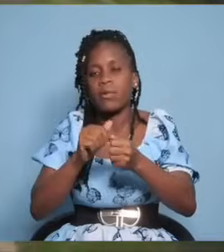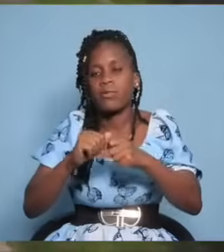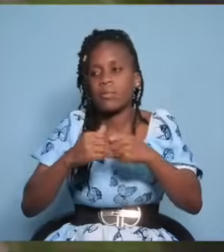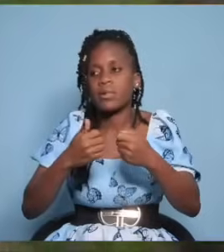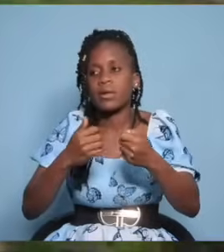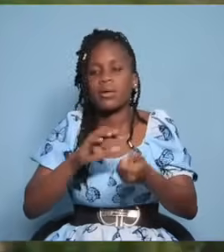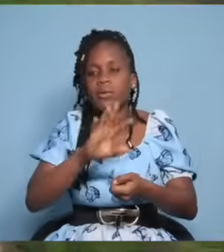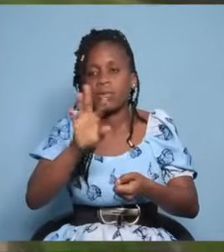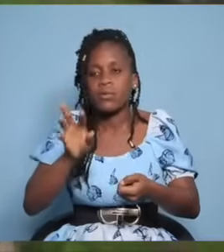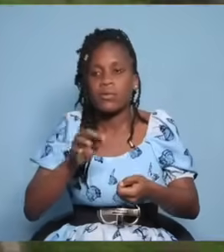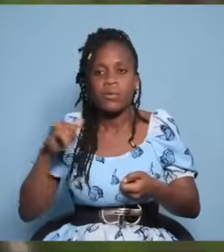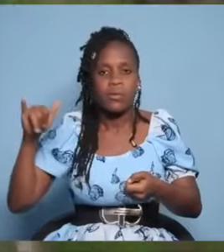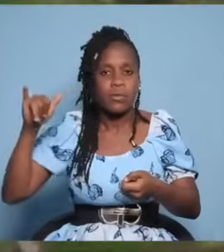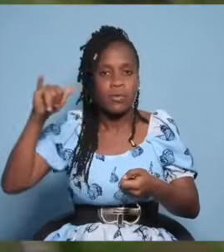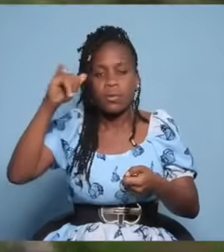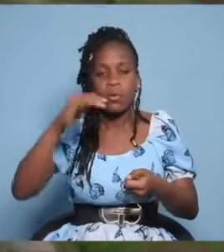Marekani.